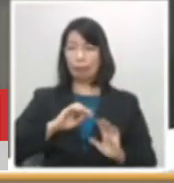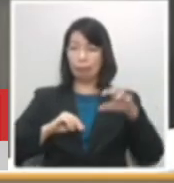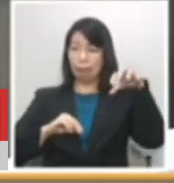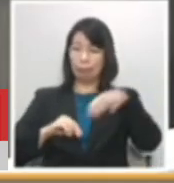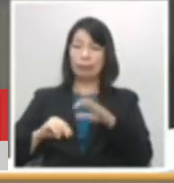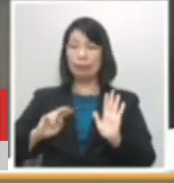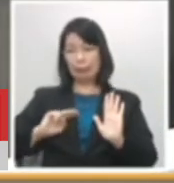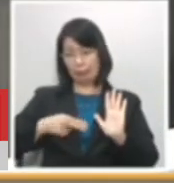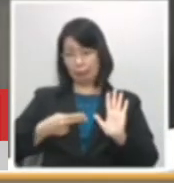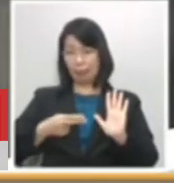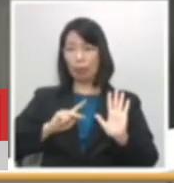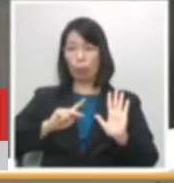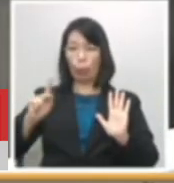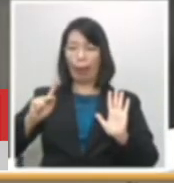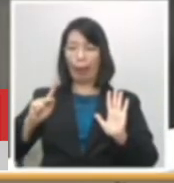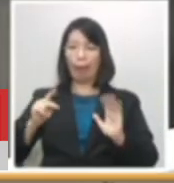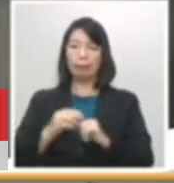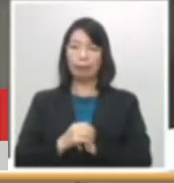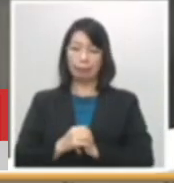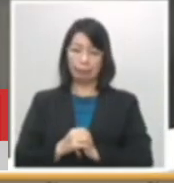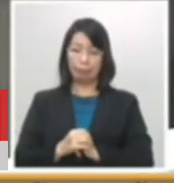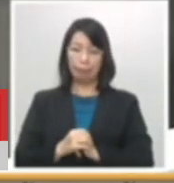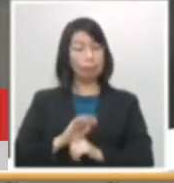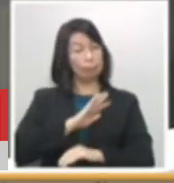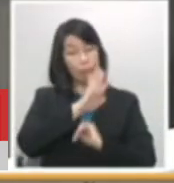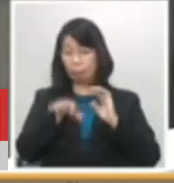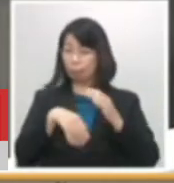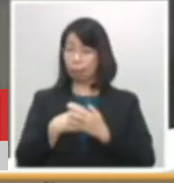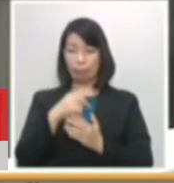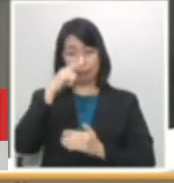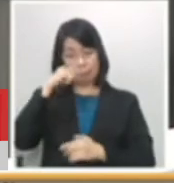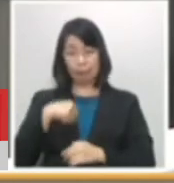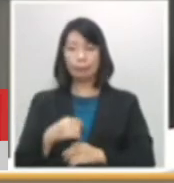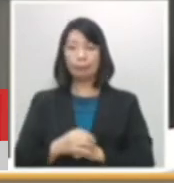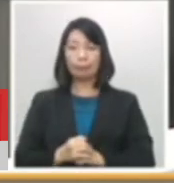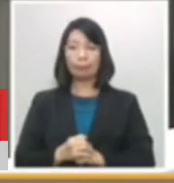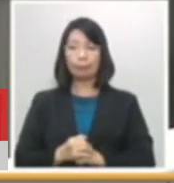40,000 กว่าแห่งทั้งประเทศ